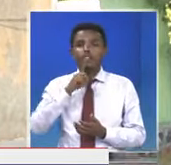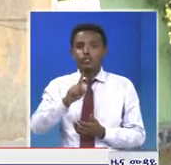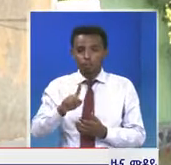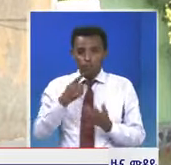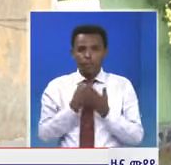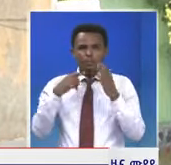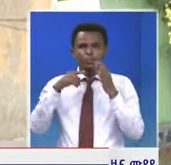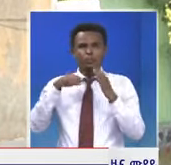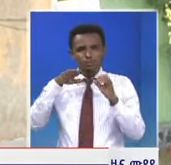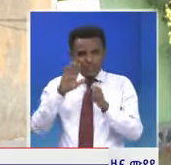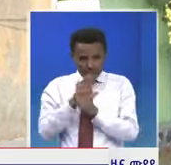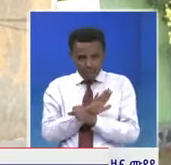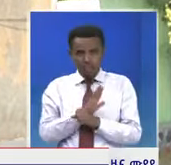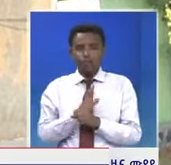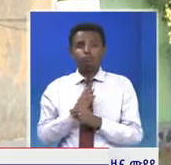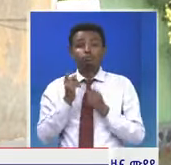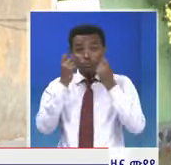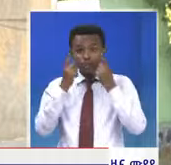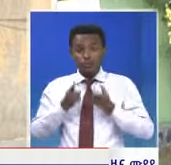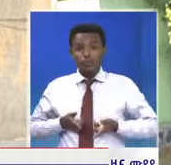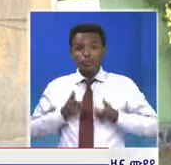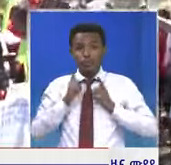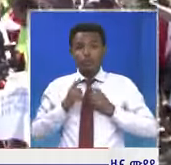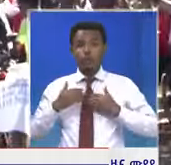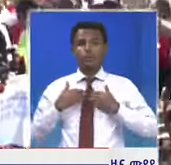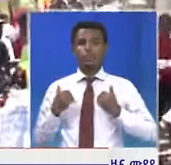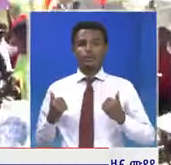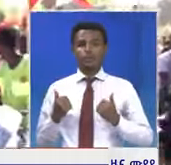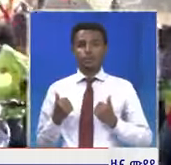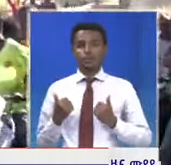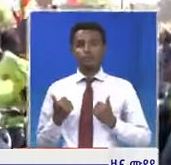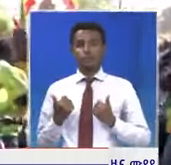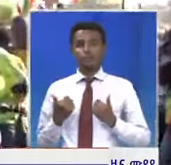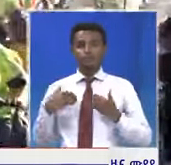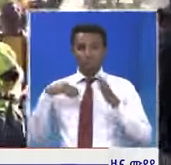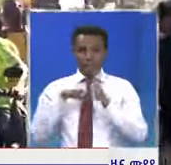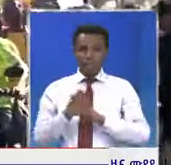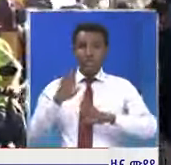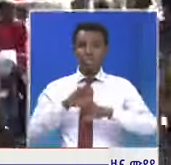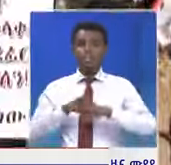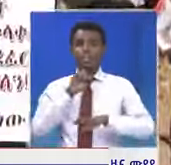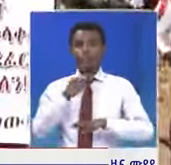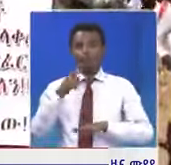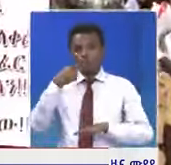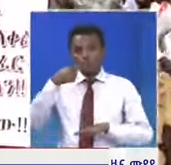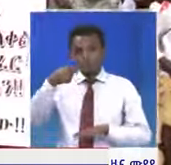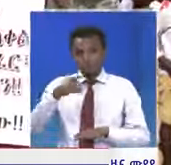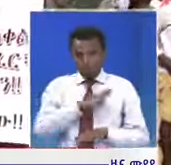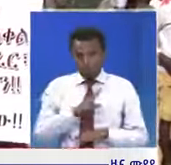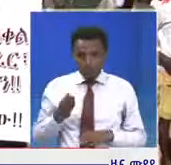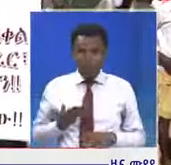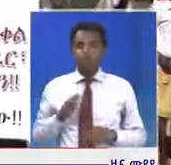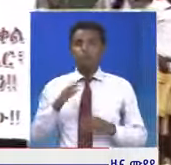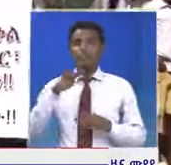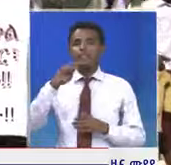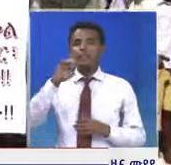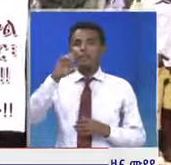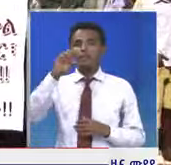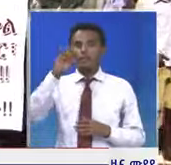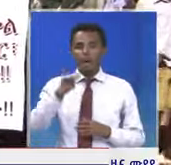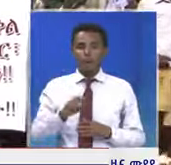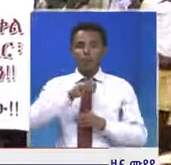ግንዛቤ በመፍጠራችን ወጣቶች ተቋሙን በመከላከል ላይ ናቸው ብለዋል ረዳት ፕሮፌሰሩ። መረጃው የመተማ ወረዳ የመንግስት ኮሙኒኬሽን